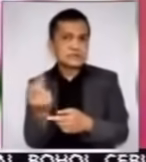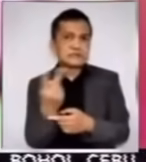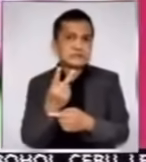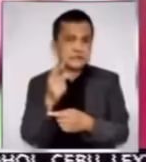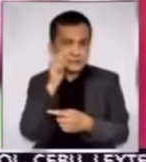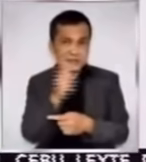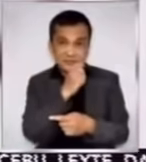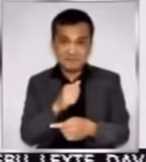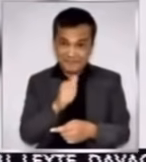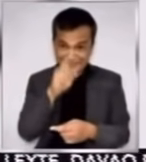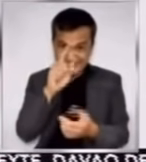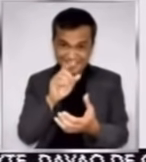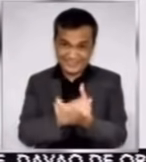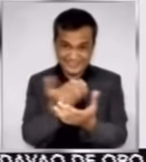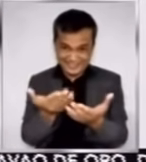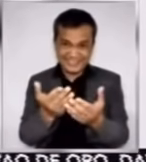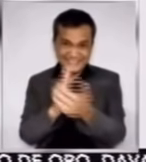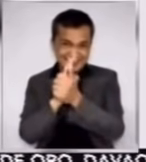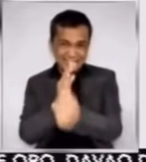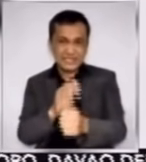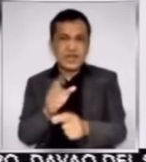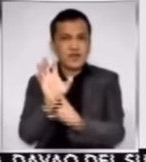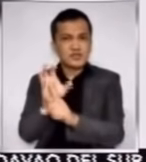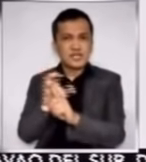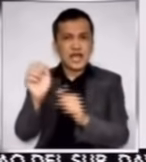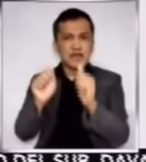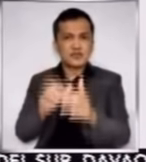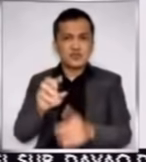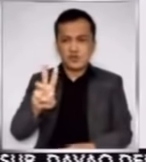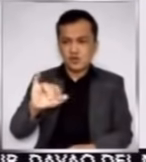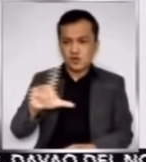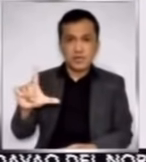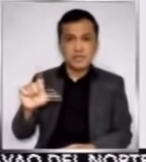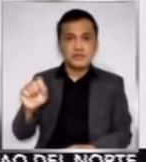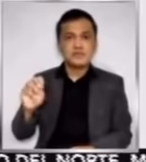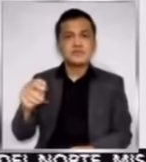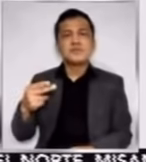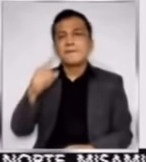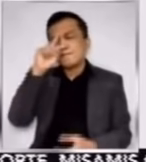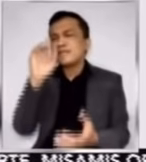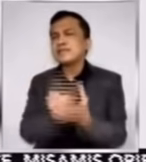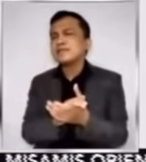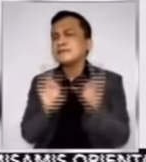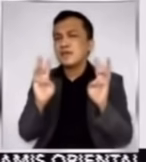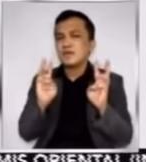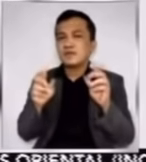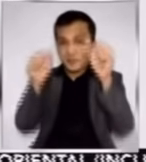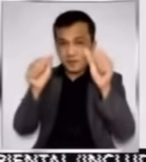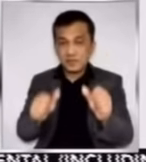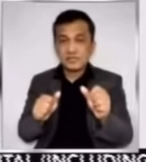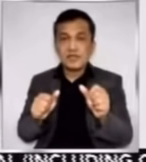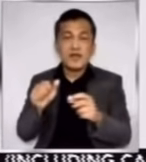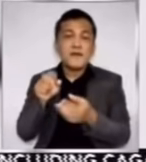kanilang talent? Ang sikat na Hollywood actor na si Will Smith, convinced na convinced. Ipinost pa niya ang video ng kambal sa kanyang